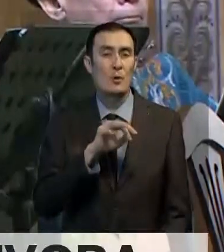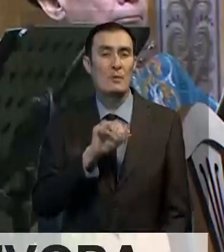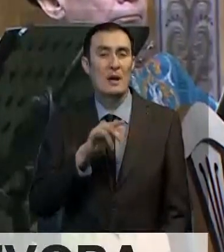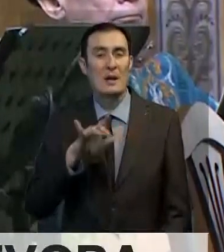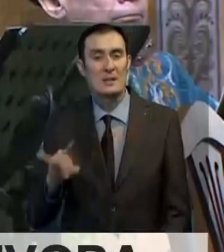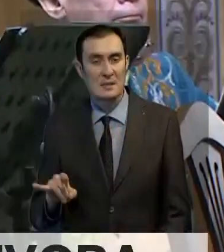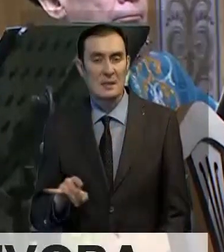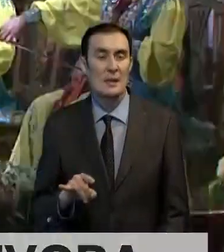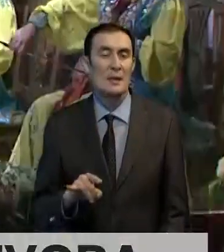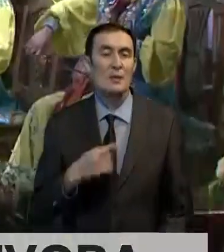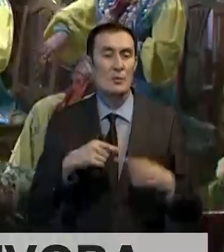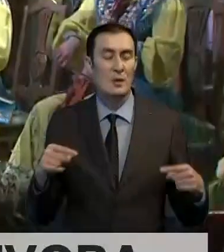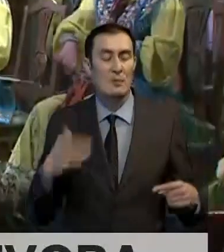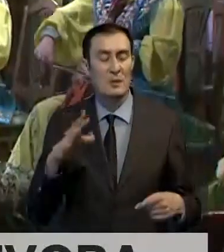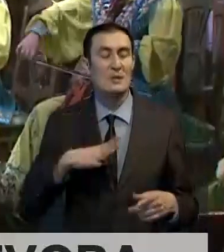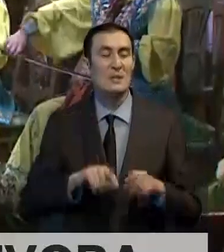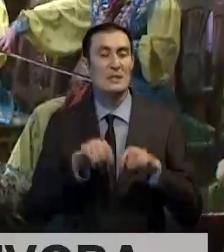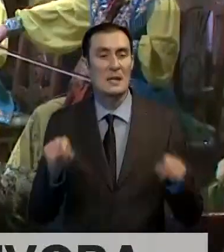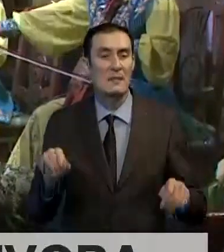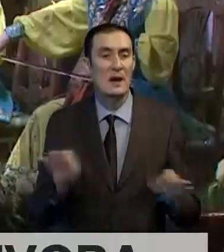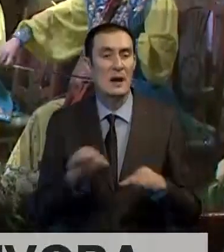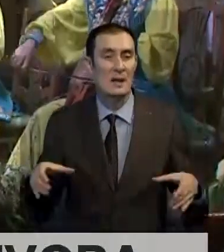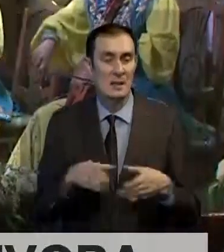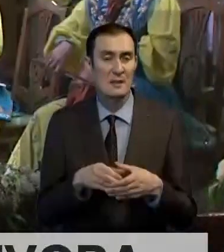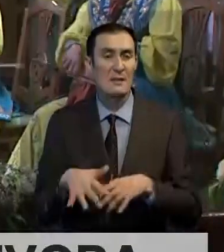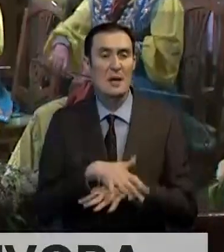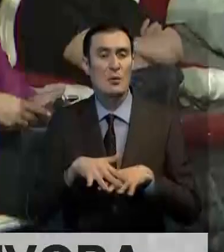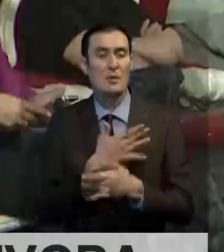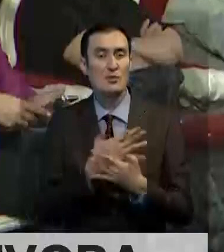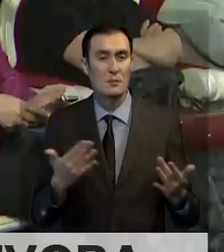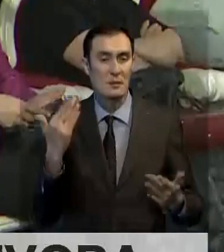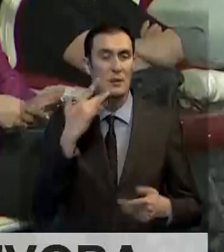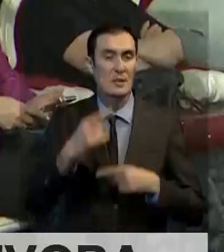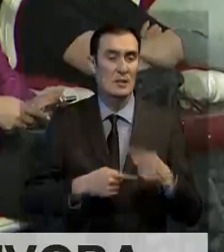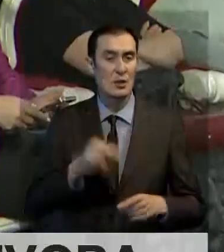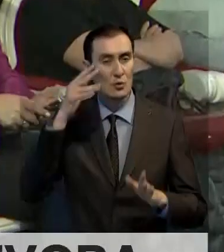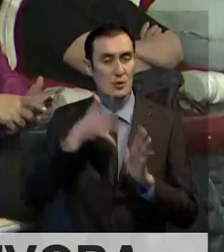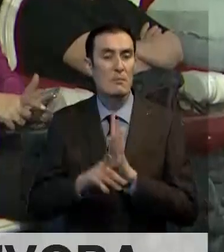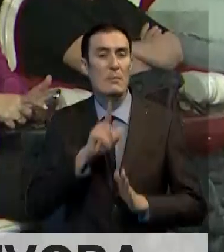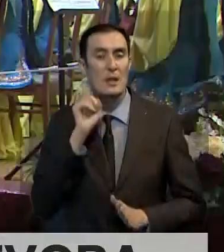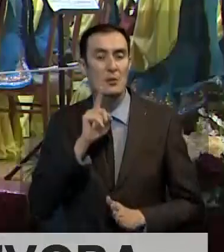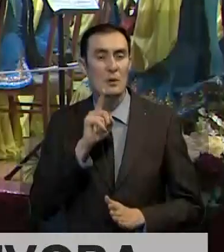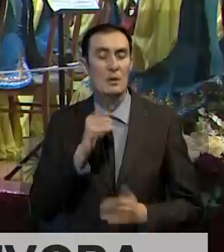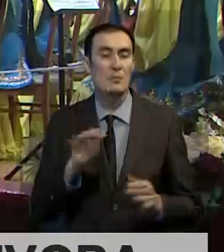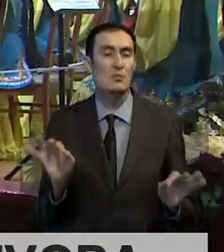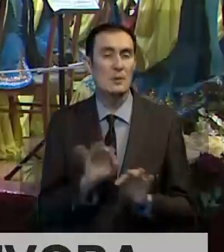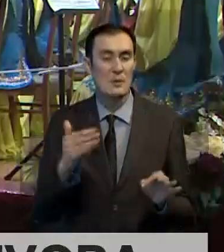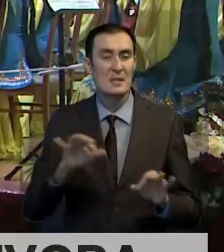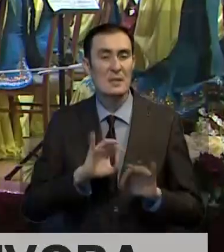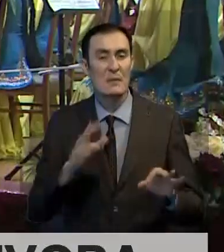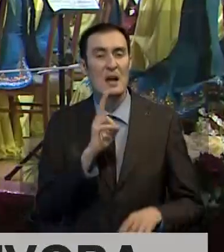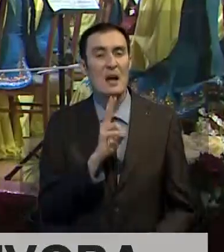Дәулеткерея Баламайсана. Он был одним из создателей оркестра народных инструментов. Его наследие изучают молодое поколение музыкантов. По их